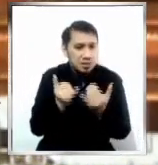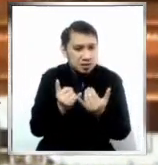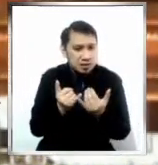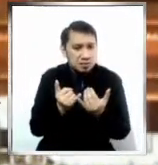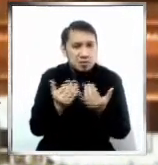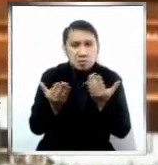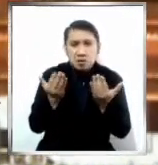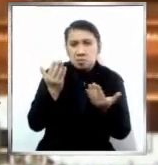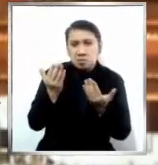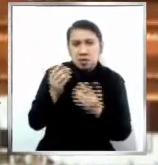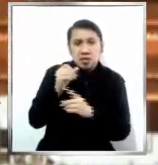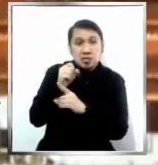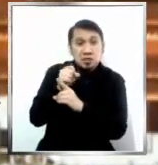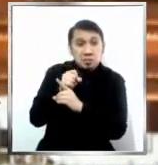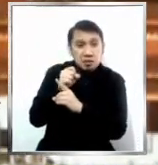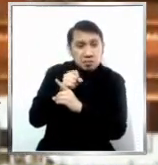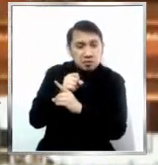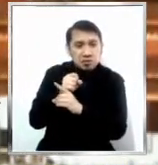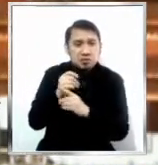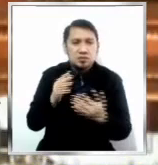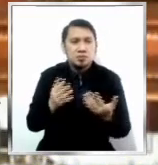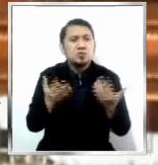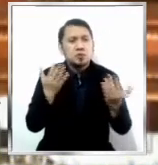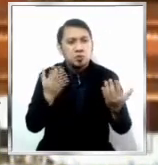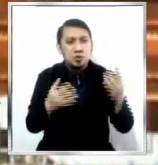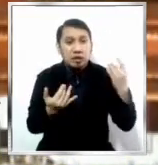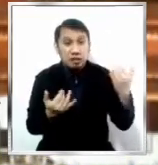September. Hindi nga, sabi ko nga, pabilisan na sila.